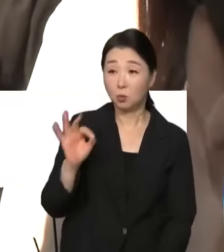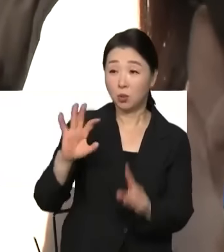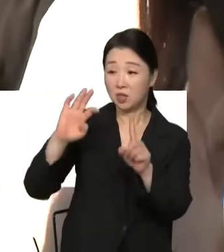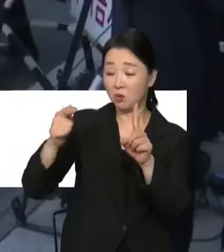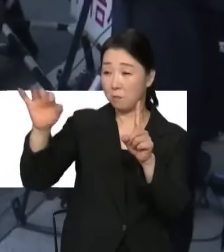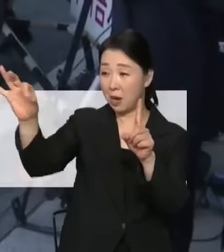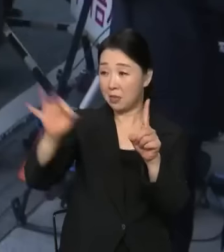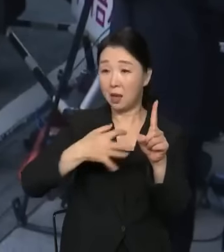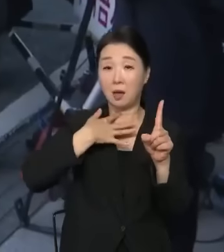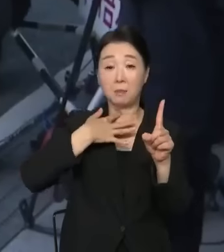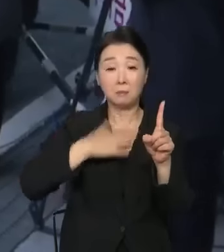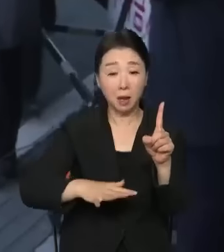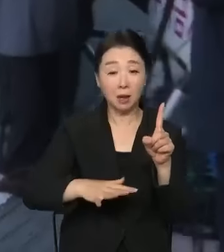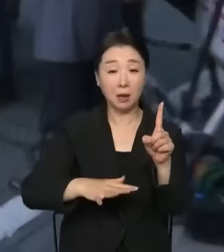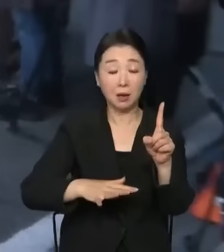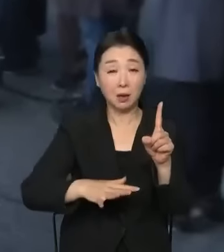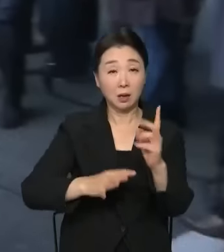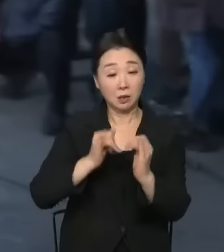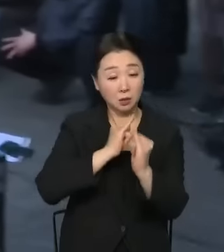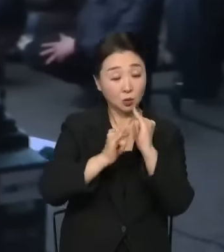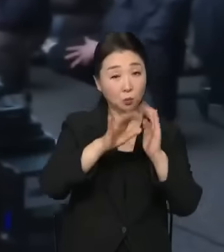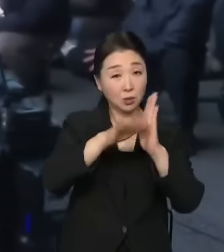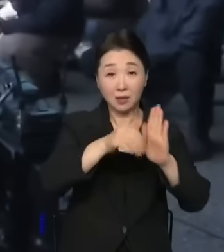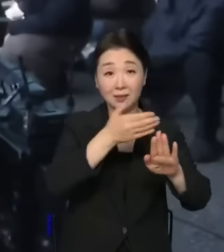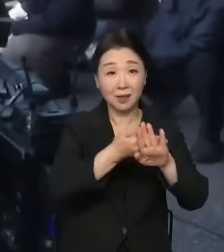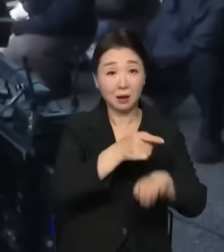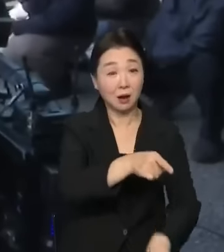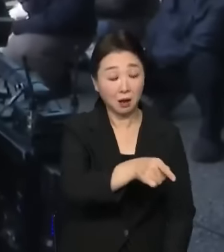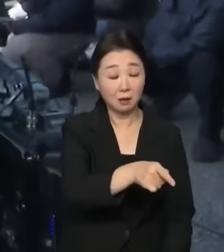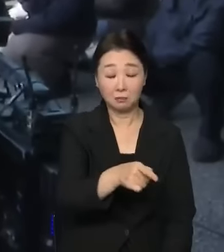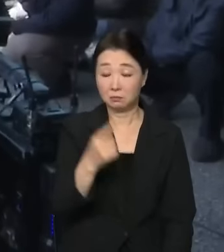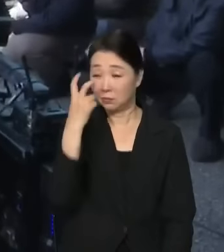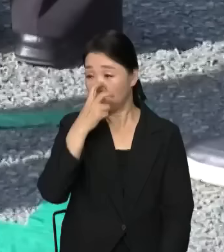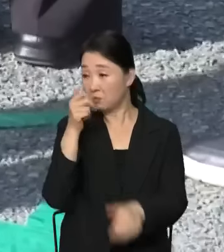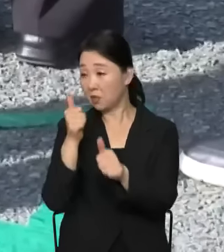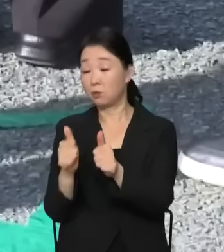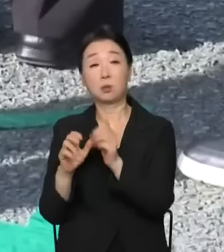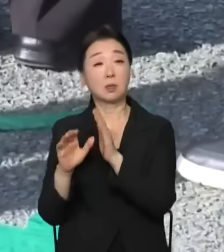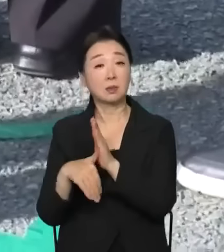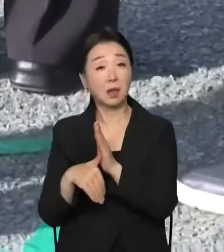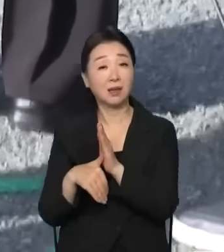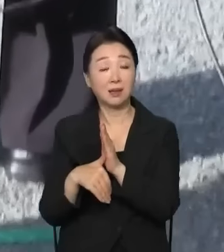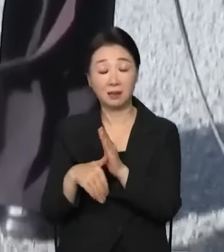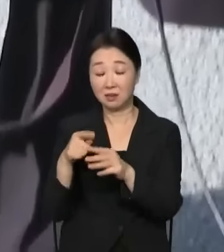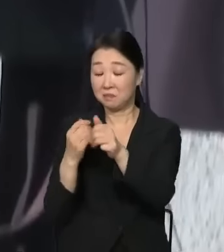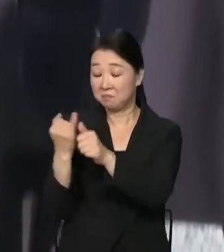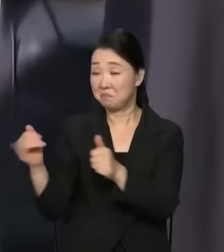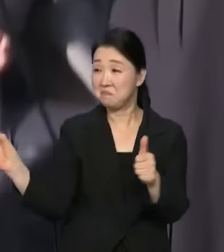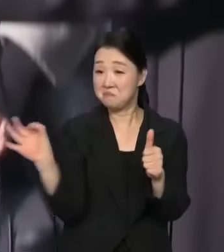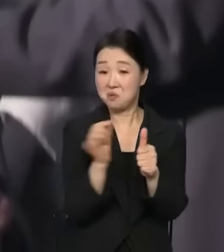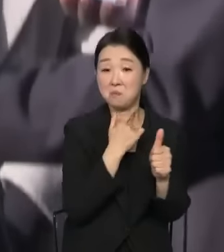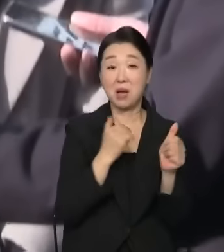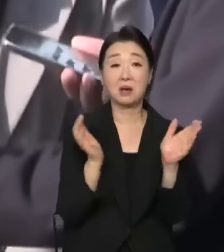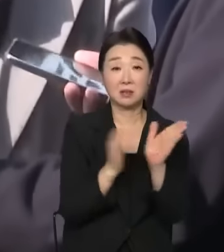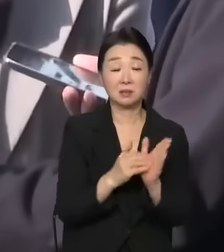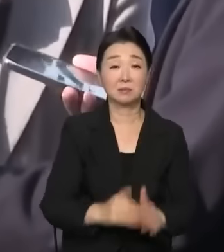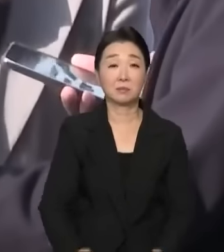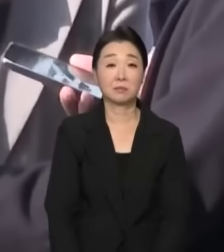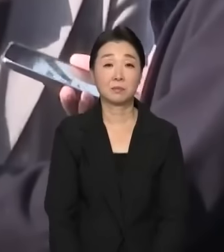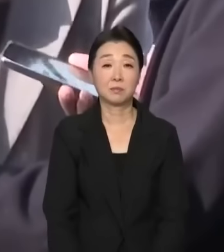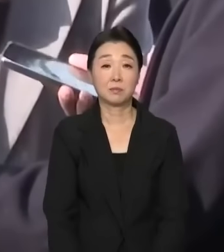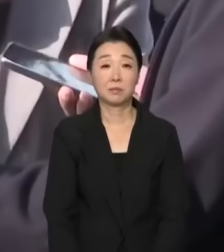게 없습니다. 그러나 언론 인터뷰와 달리 명 씨는 검찰 조사에서 김 여사로부터 돈 봉투를 받았다고 진술한